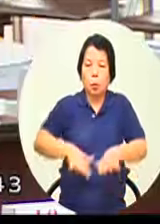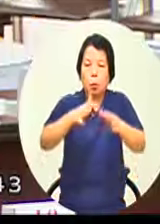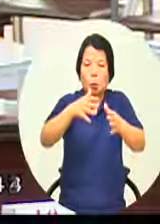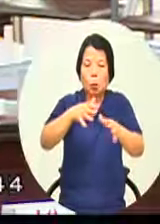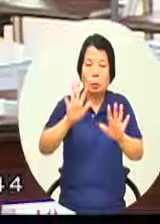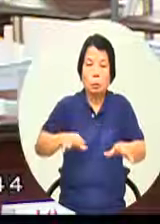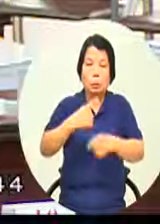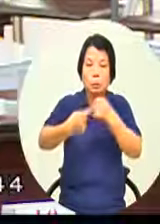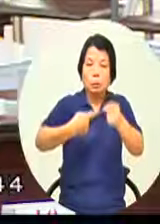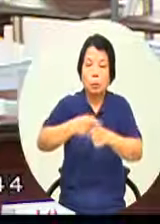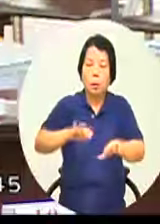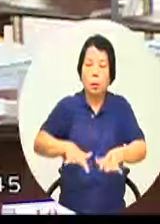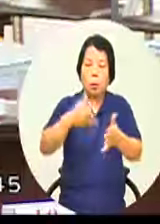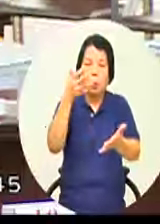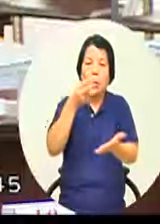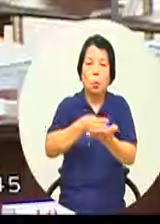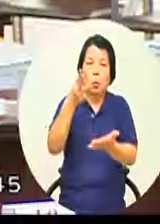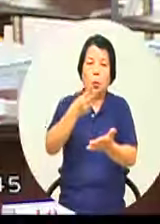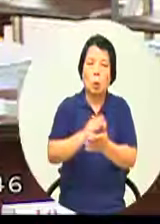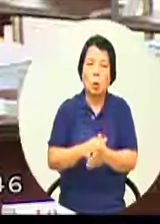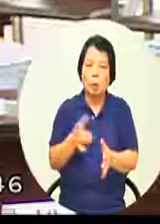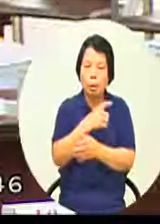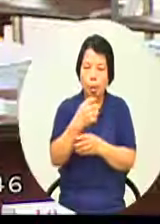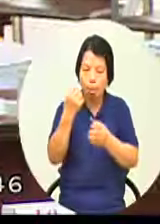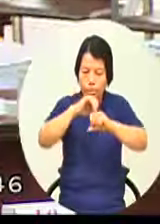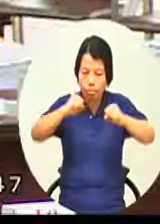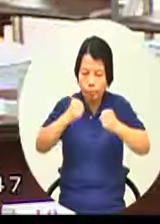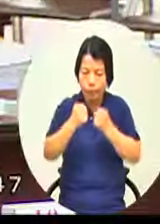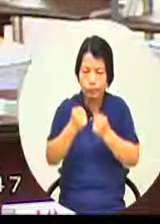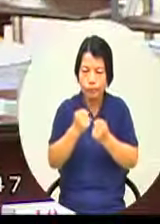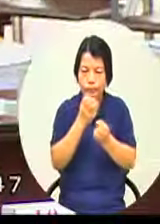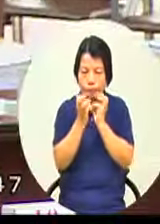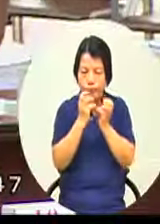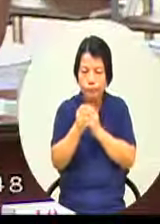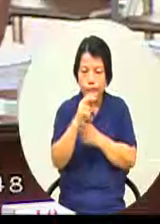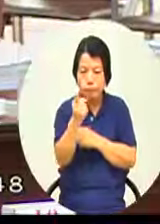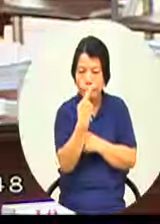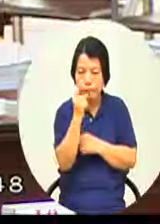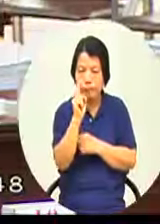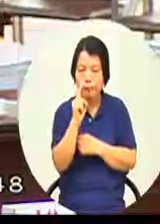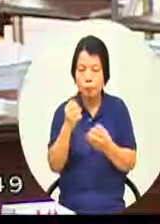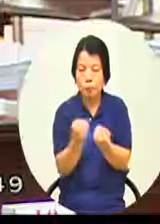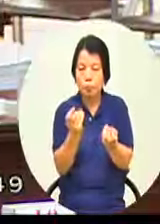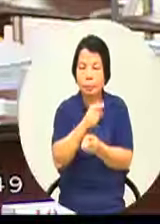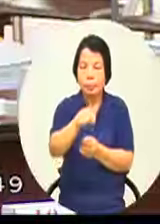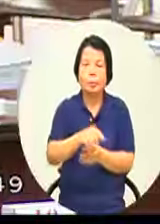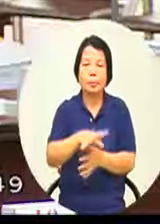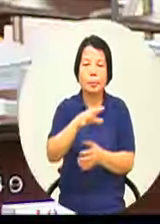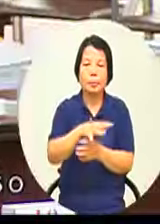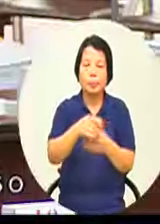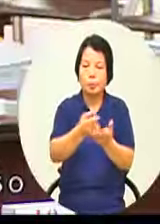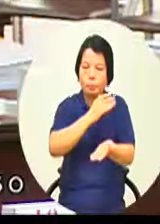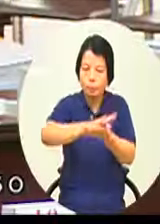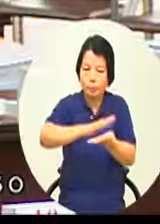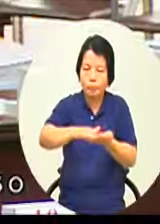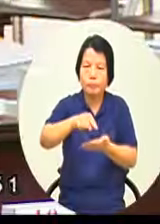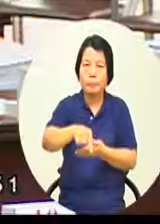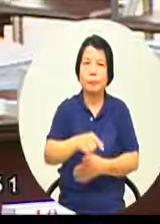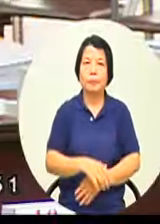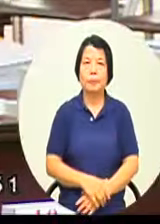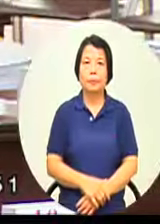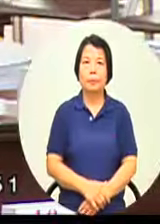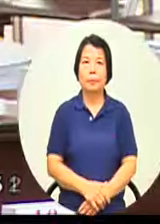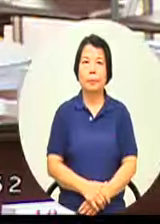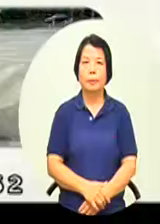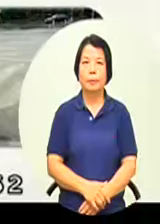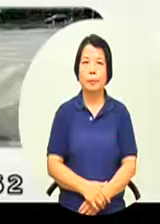问题也跟他列出来，这淹水真的恐怖的啦。啊、哦，我相信大家你拢有看到嘛，哦，这种